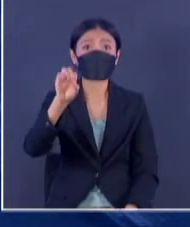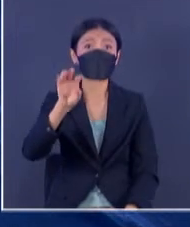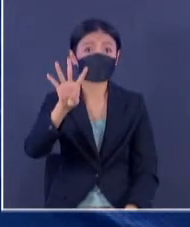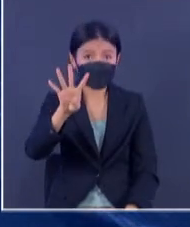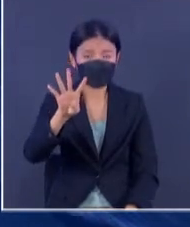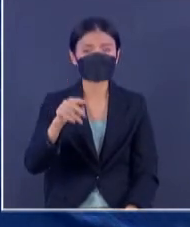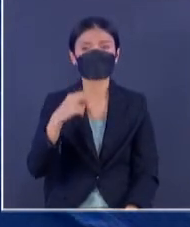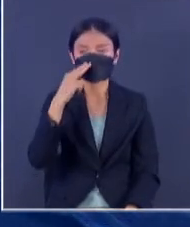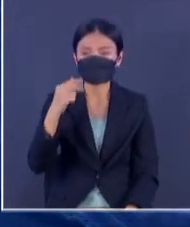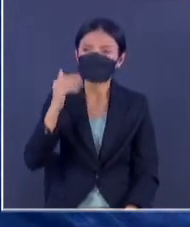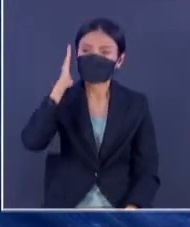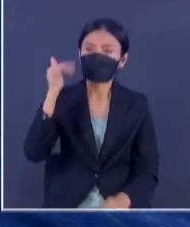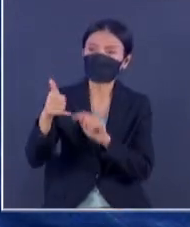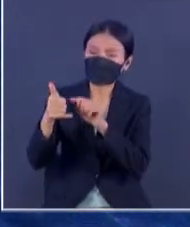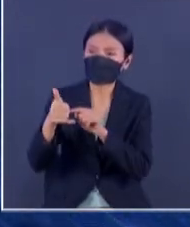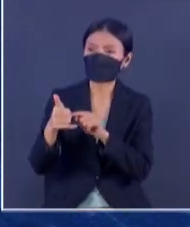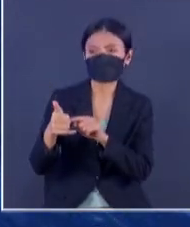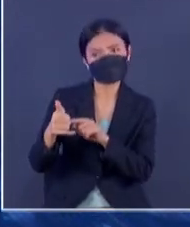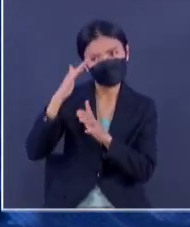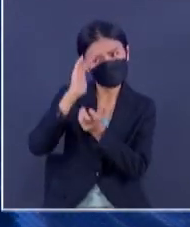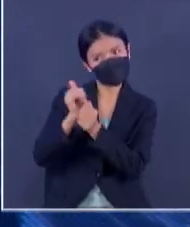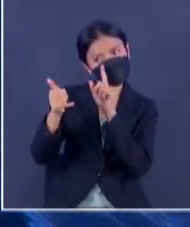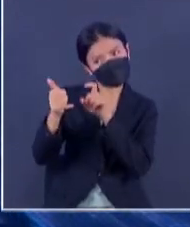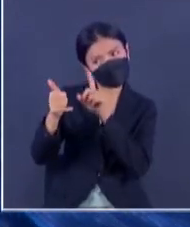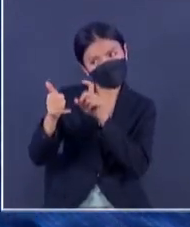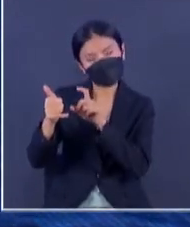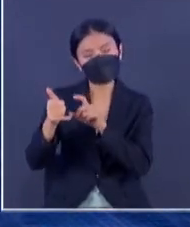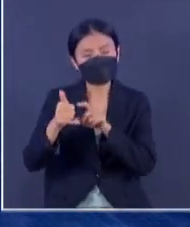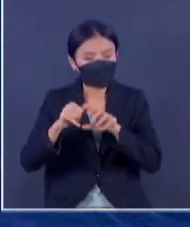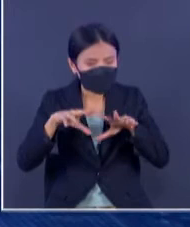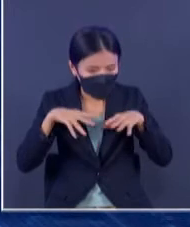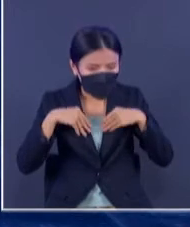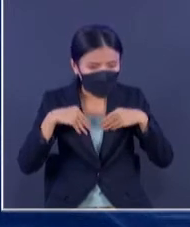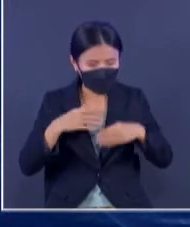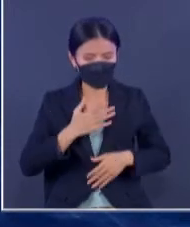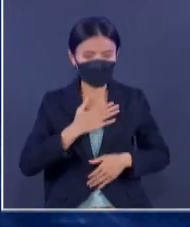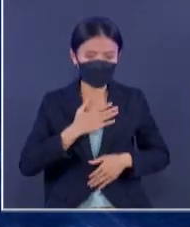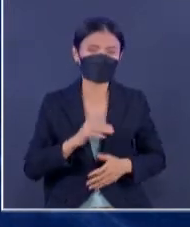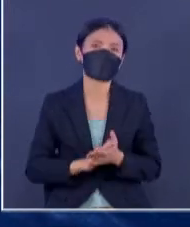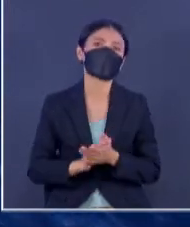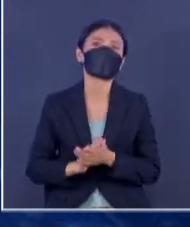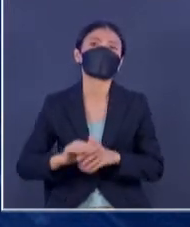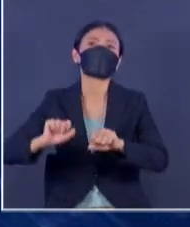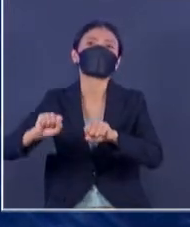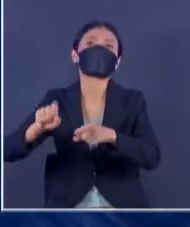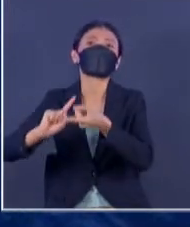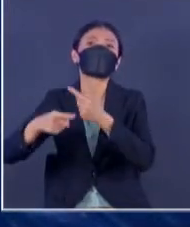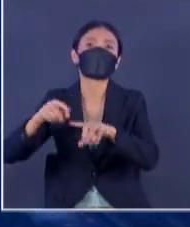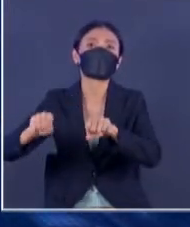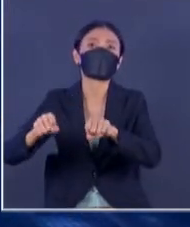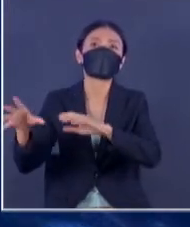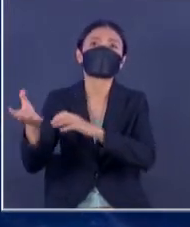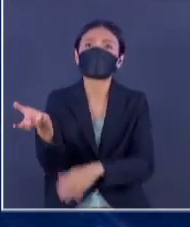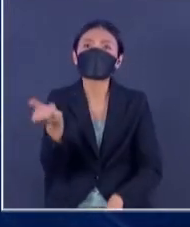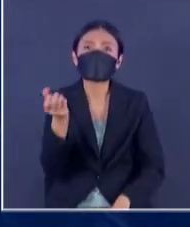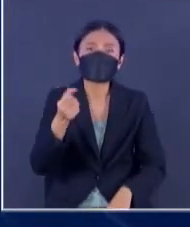ภาพว่ายืมรถจักรยานยนต์ของเพื่อนไปลักทรัพย์จริงเนื่องจากตนเองนั้นตกงานไม่มีเงินตำรวจจึงคุม